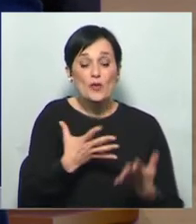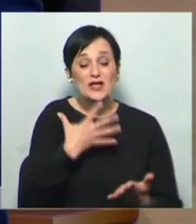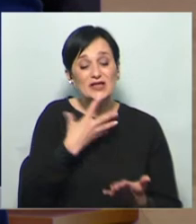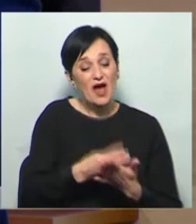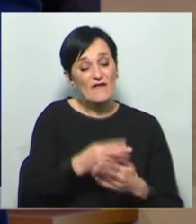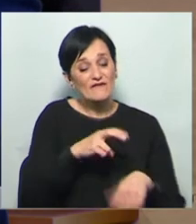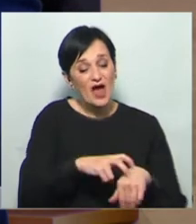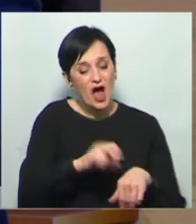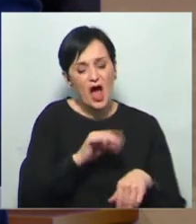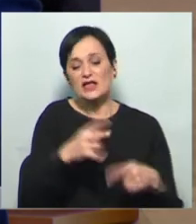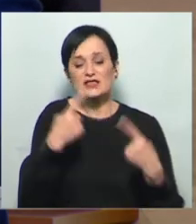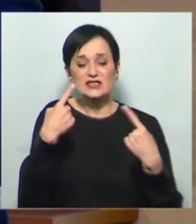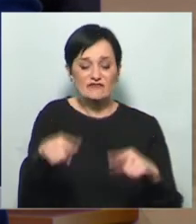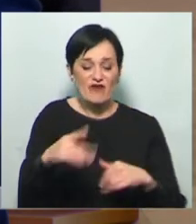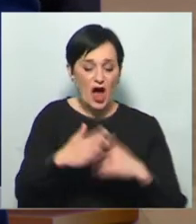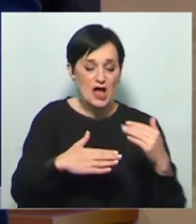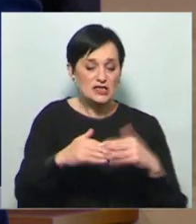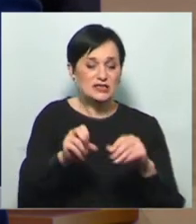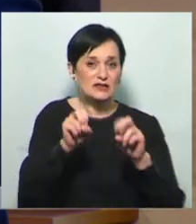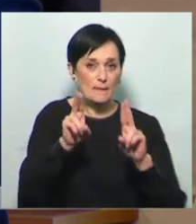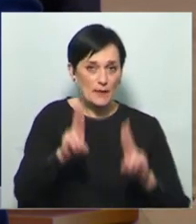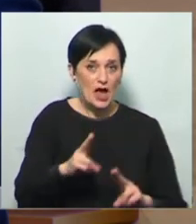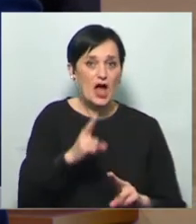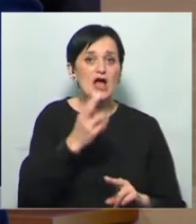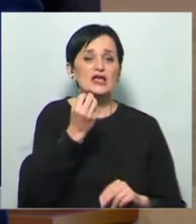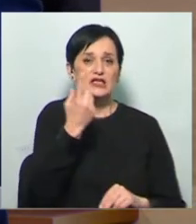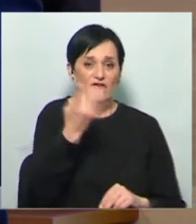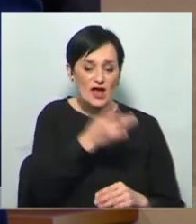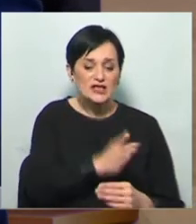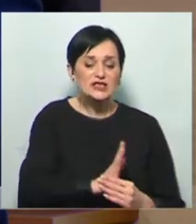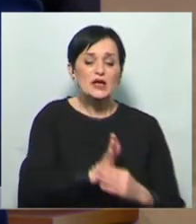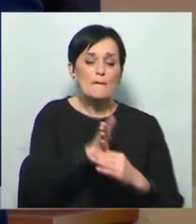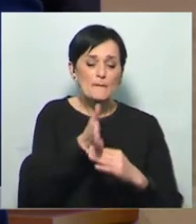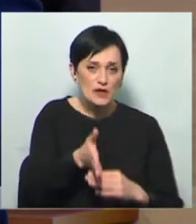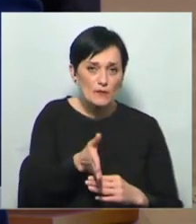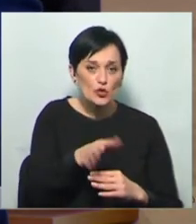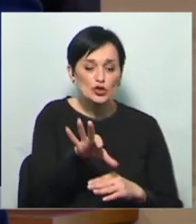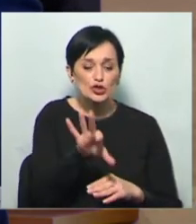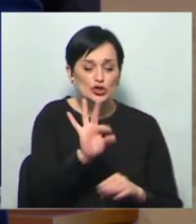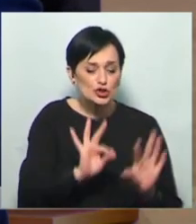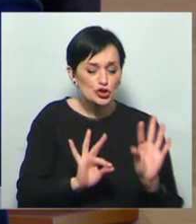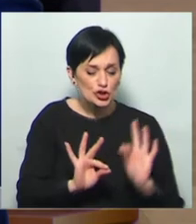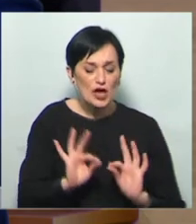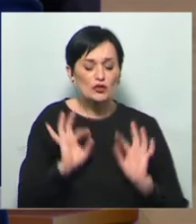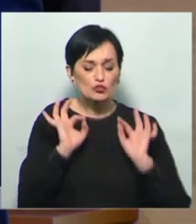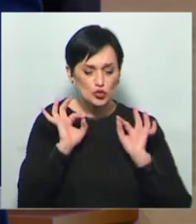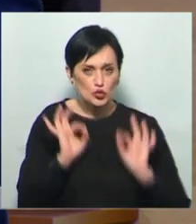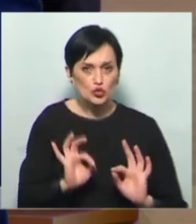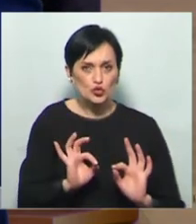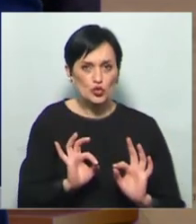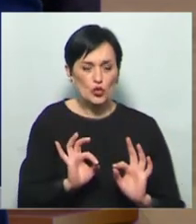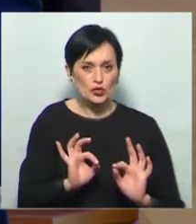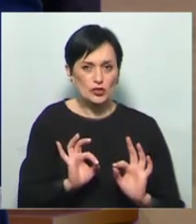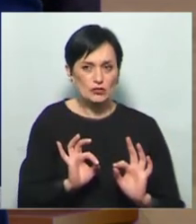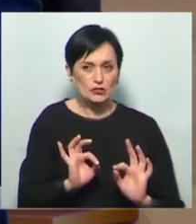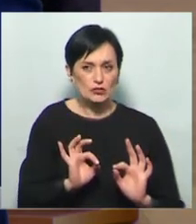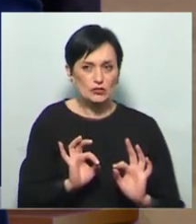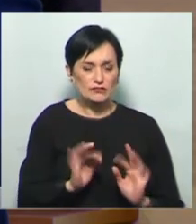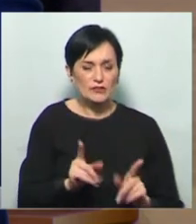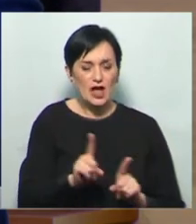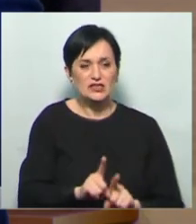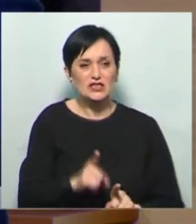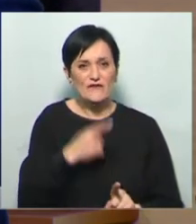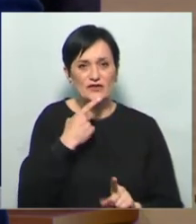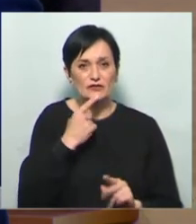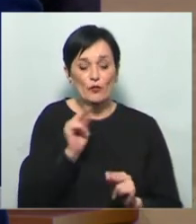ექიმს ან სხვა ექიმ სპეციალისტს კიდევ ერთხელ მიმართოს, რომ შეირჩეს ადეკვატური ესე